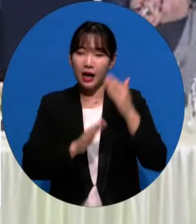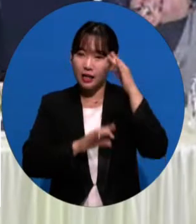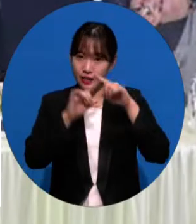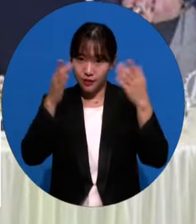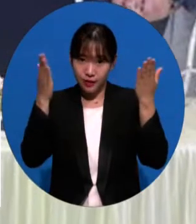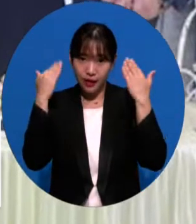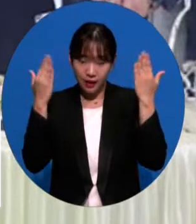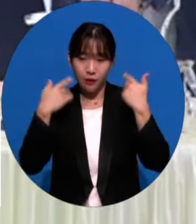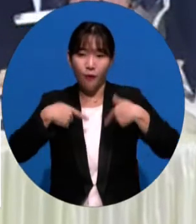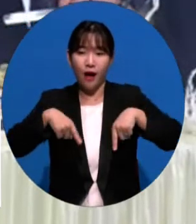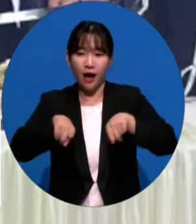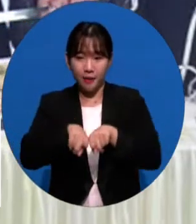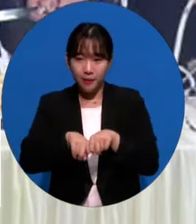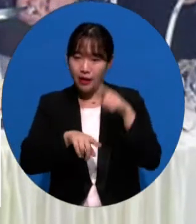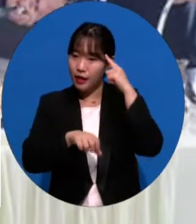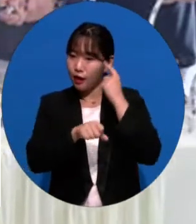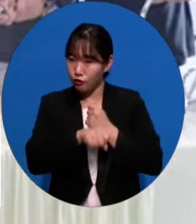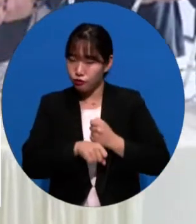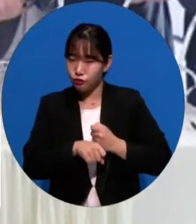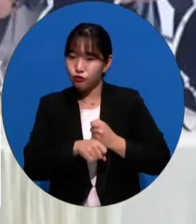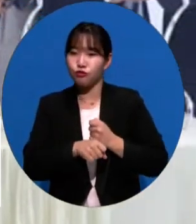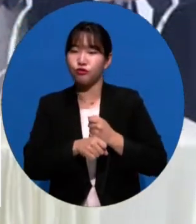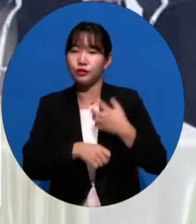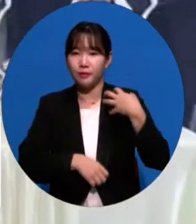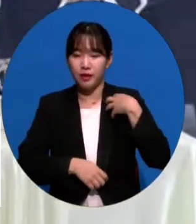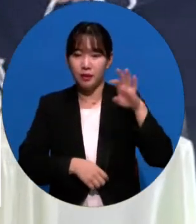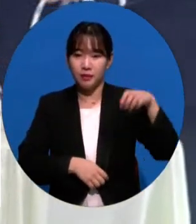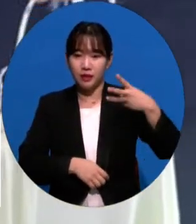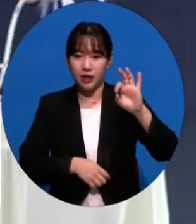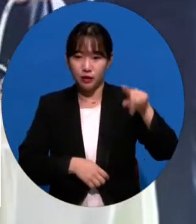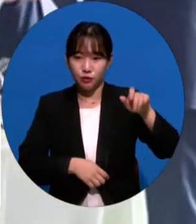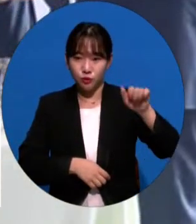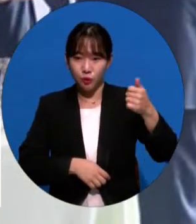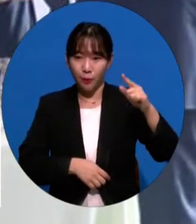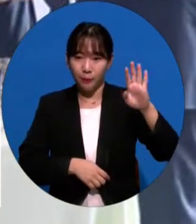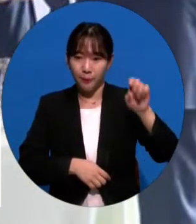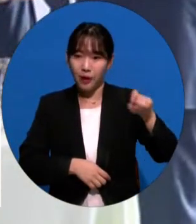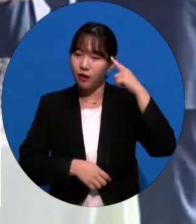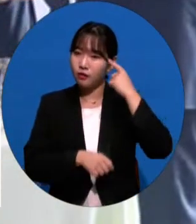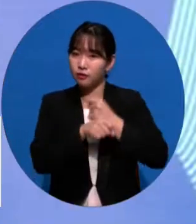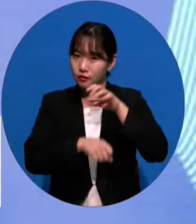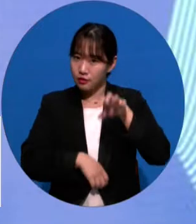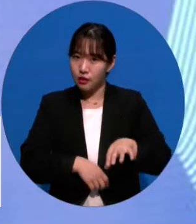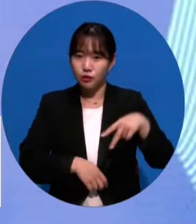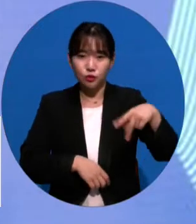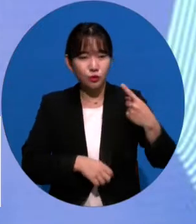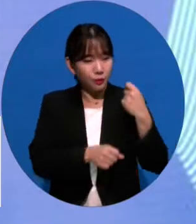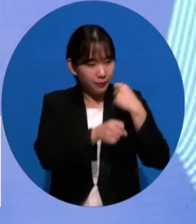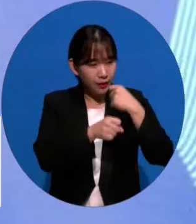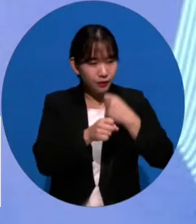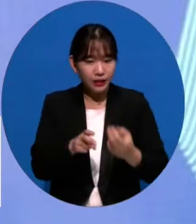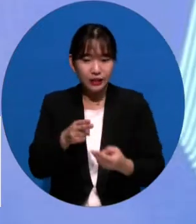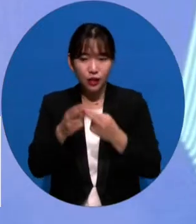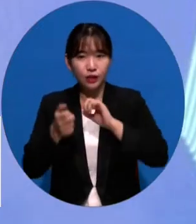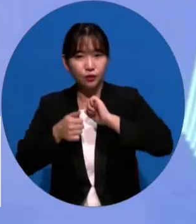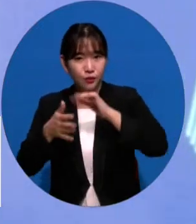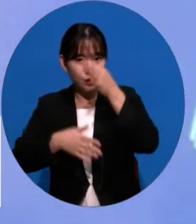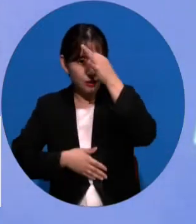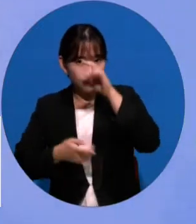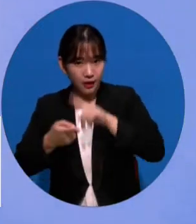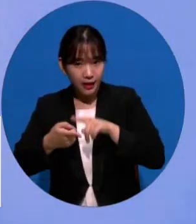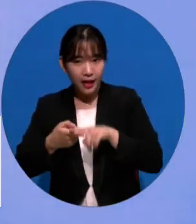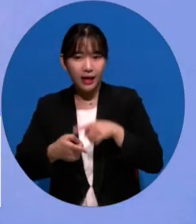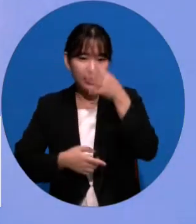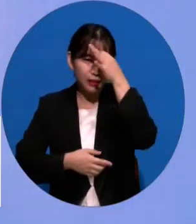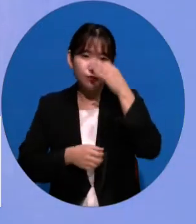한국 에너지공대와 공동으로 연구개발을 진행하게 될 프라우노프 연구소는 수소의 생산과 저장 운송기술에 대한